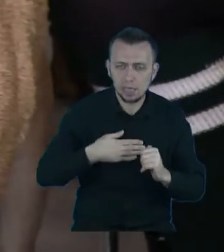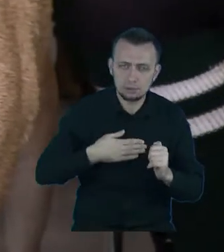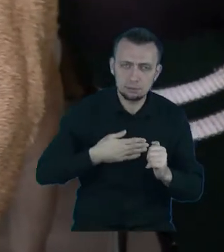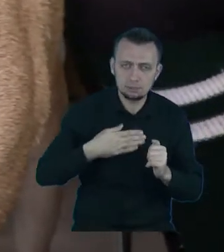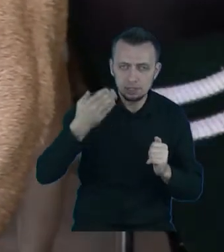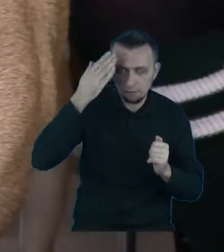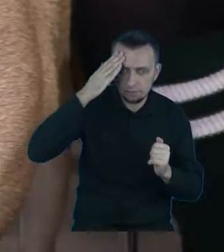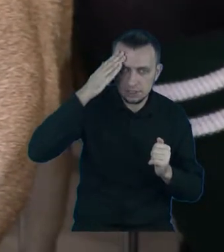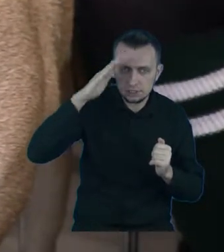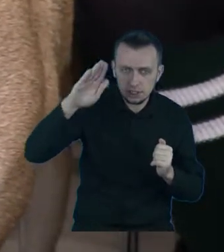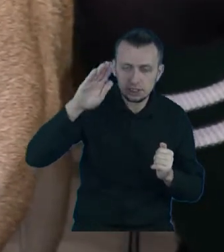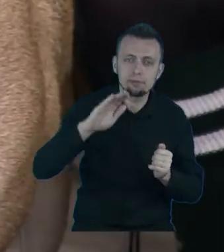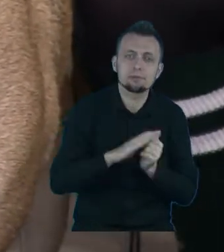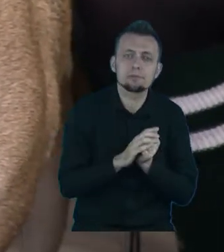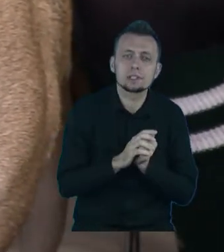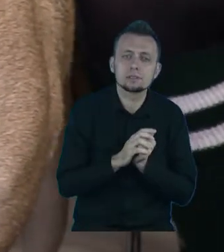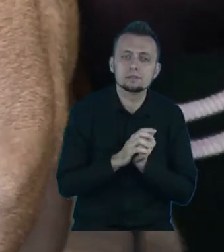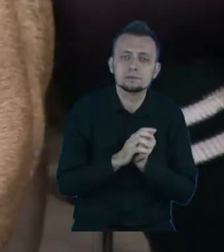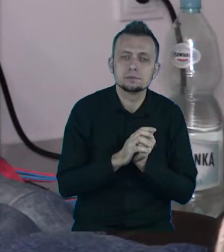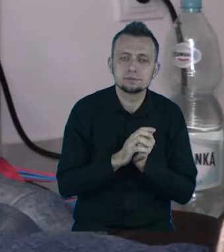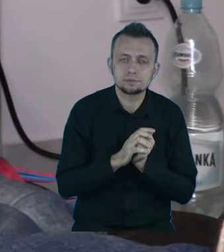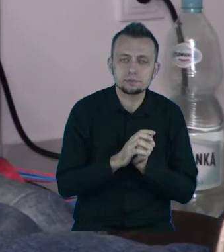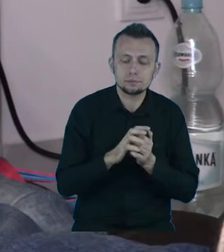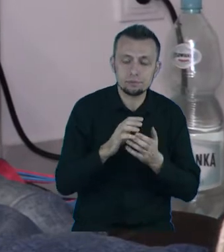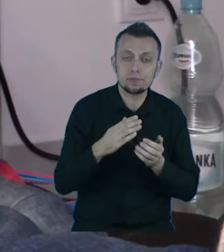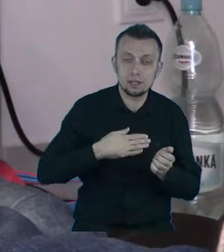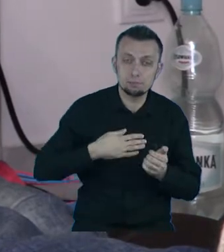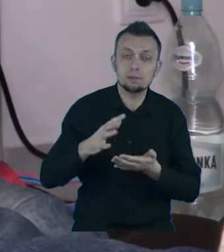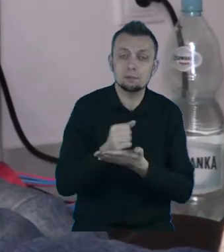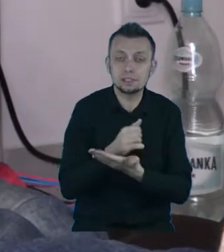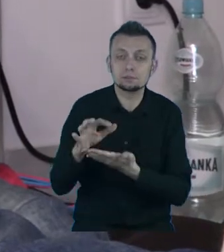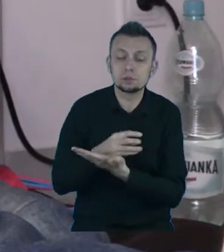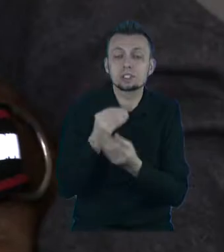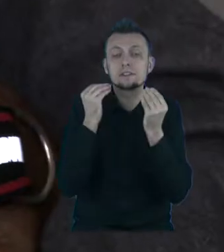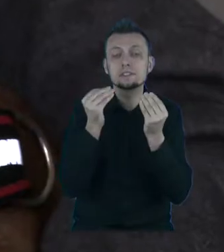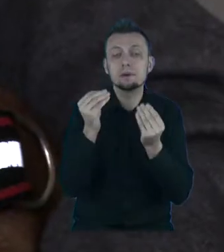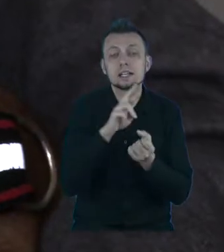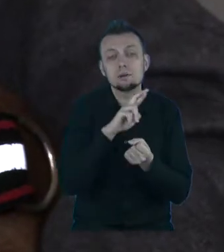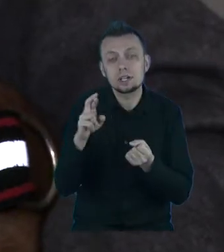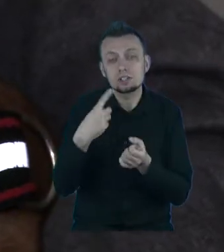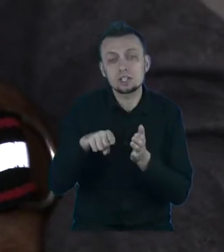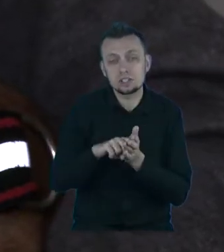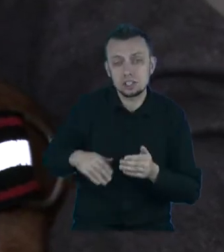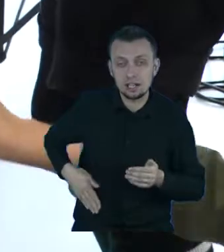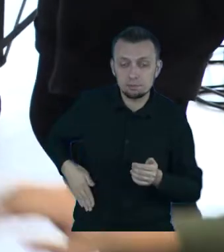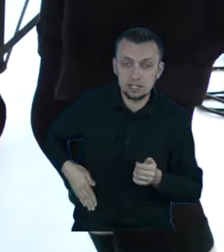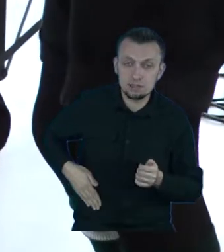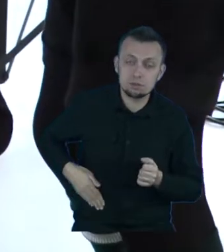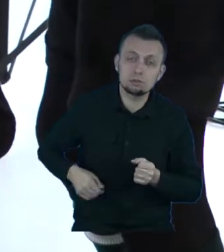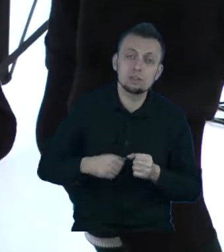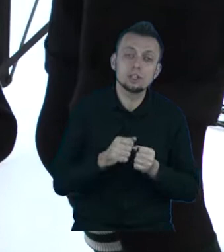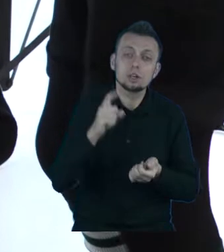że poza tym, że trwała zbiórka i zebraliśmy tyle wspaniałych rzeczy dla piesków, uda nam się